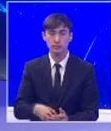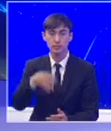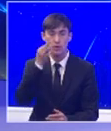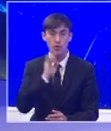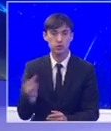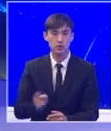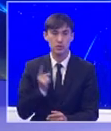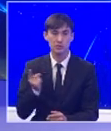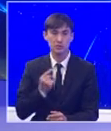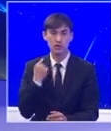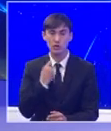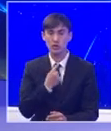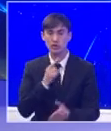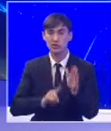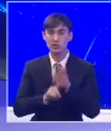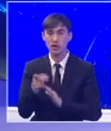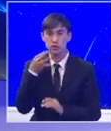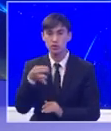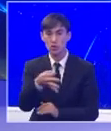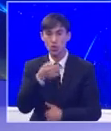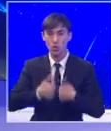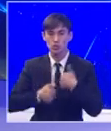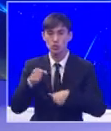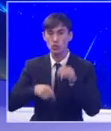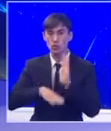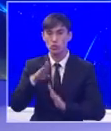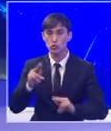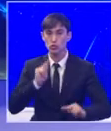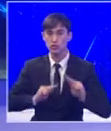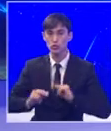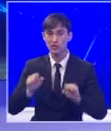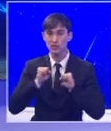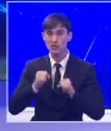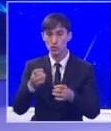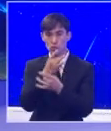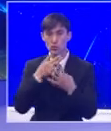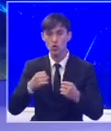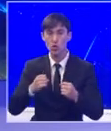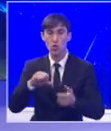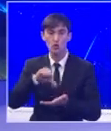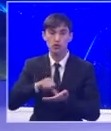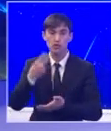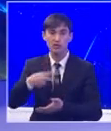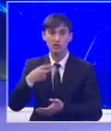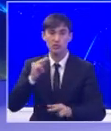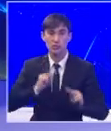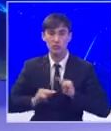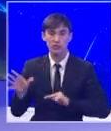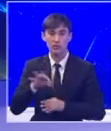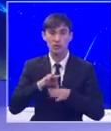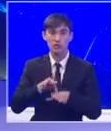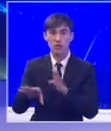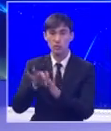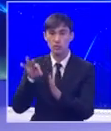Опыт и мастерство. В Талдыкургане стартовал областной конкурс «Лучший учитель физической культуры». Участвуют в нем 20 педагогов. Все они прошли через